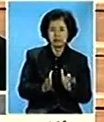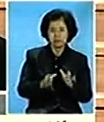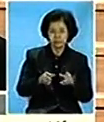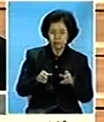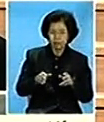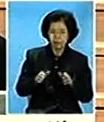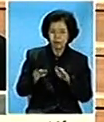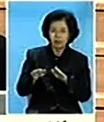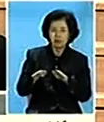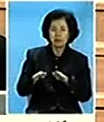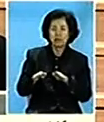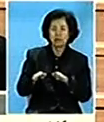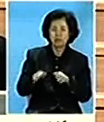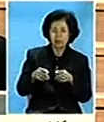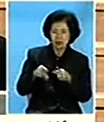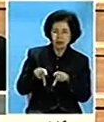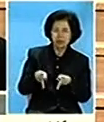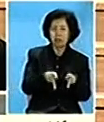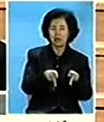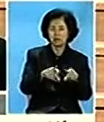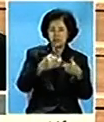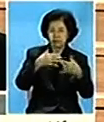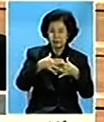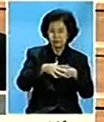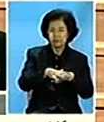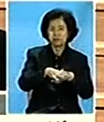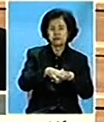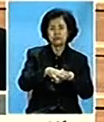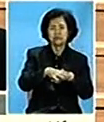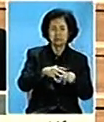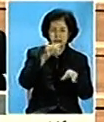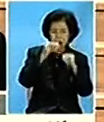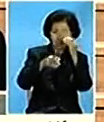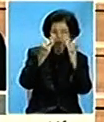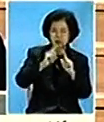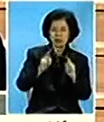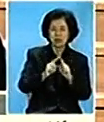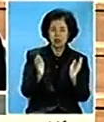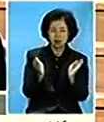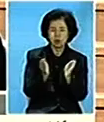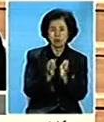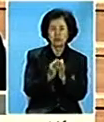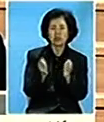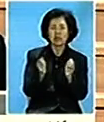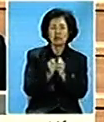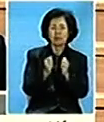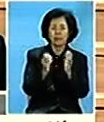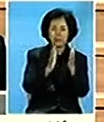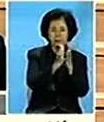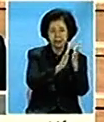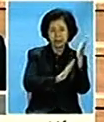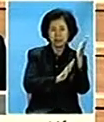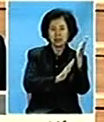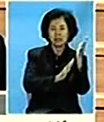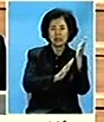ามที่จะลิงก์นะครับจะมีการติดประสานหรือว่าต่อข้อมูลนะครับเข้ากับระบบแผนที่ดาวเทีย